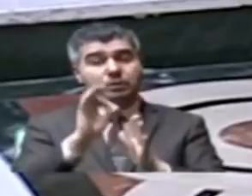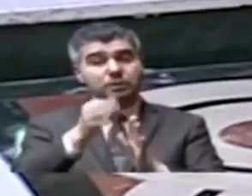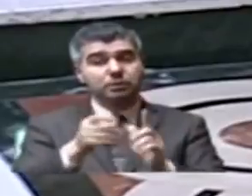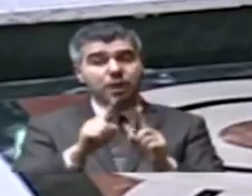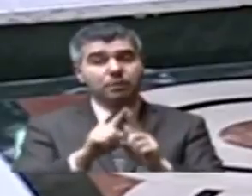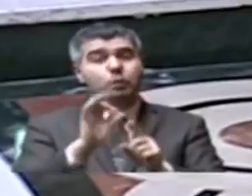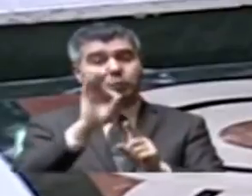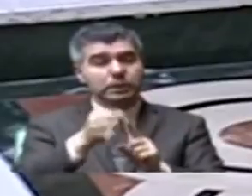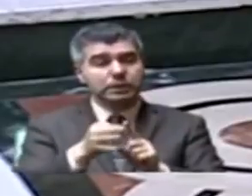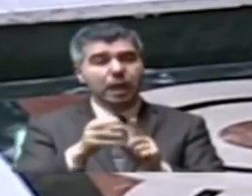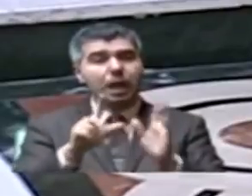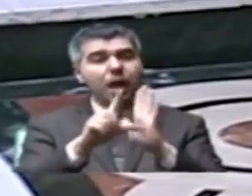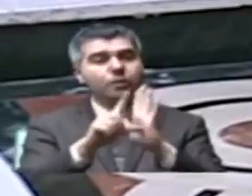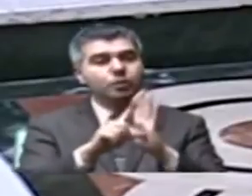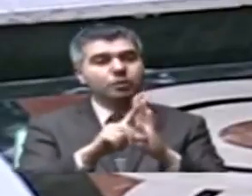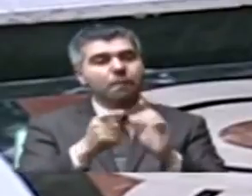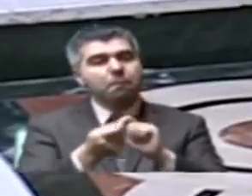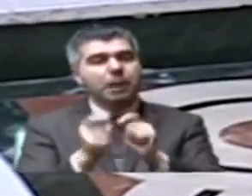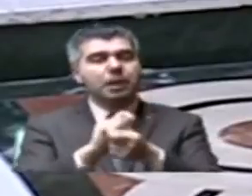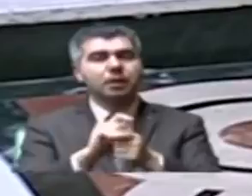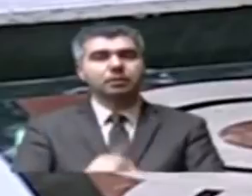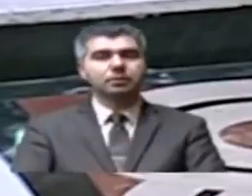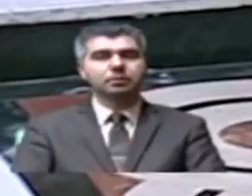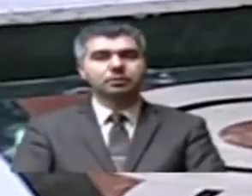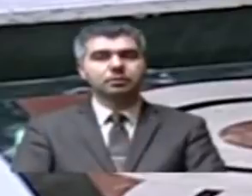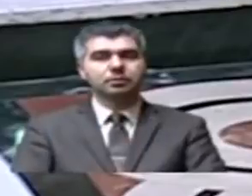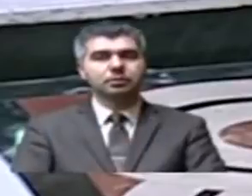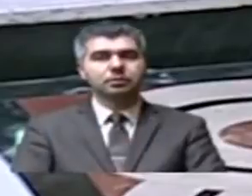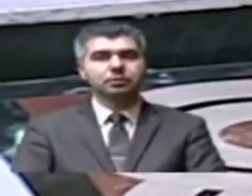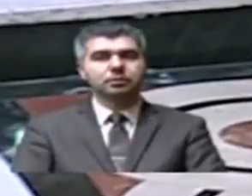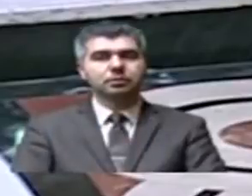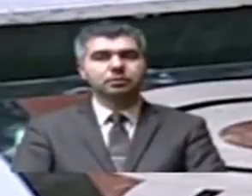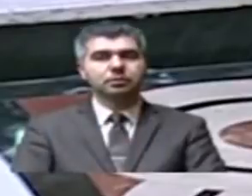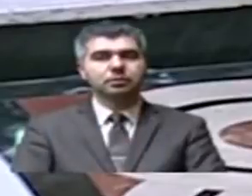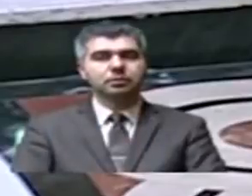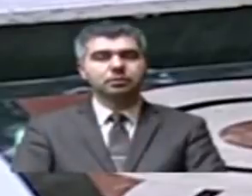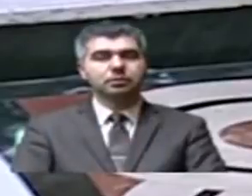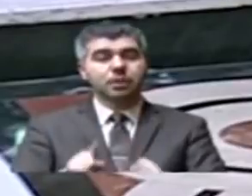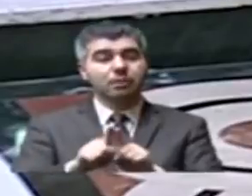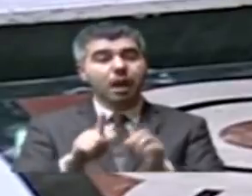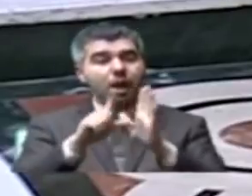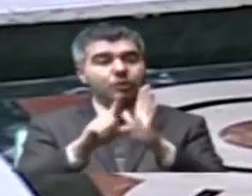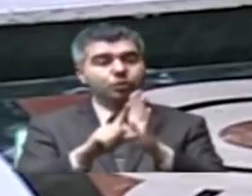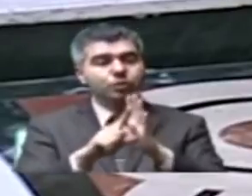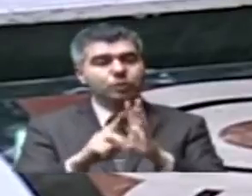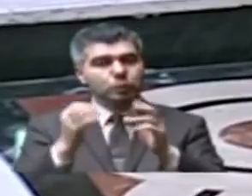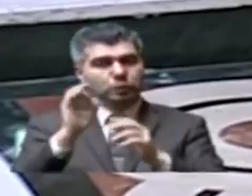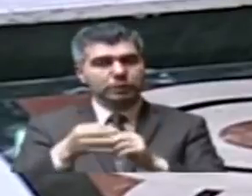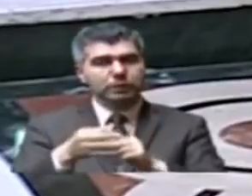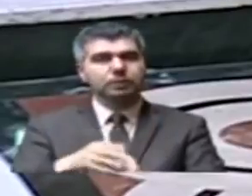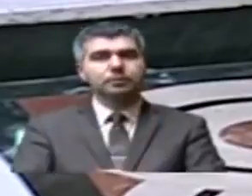دير مقترح قانون، راه من حق دير مقترح قانون، غلطنا جيب مقترح قانون.